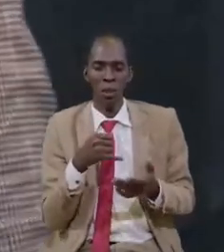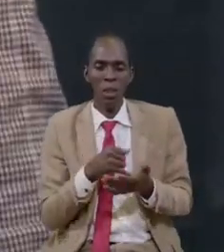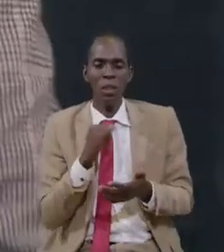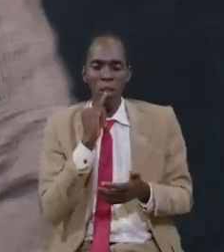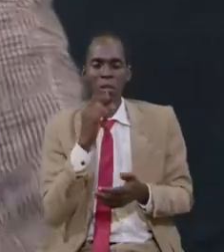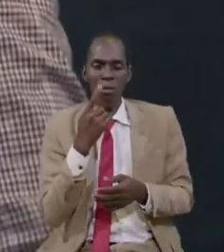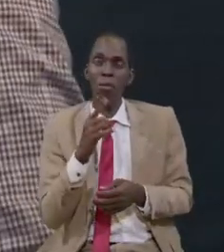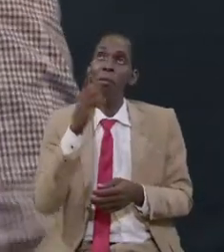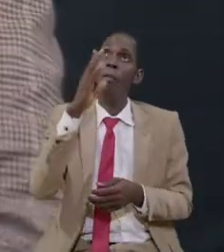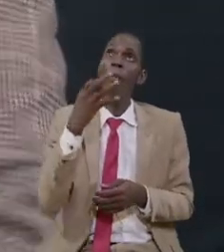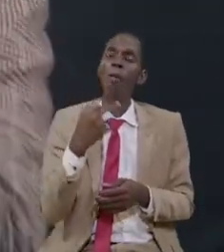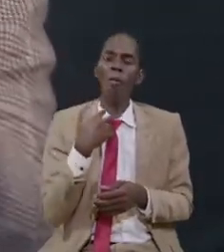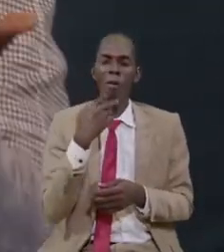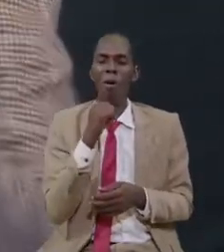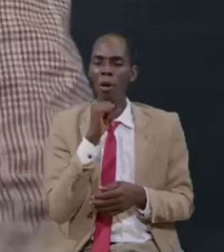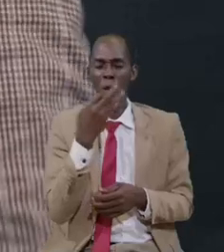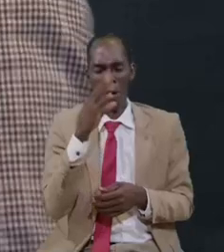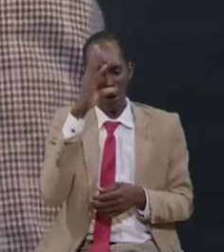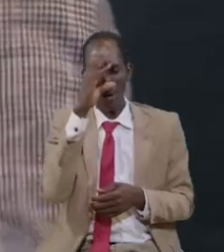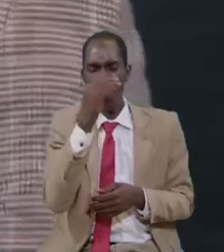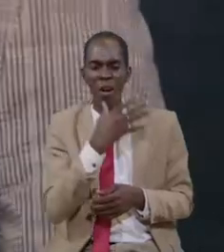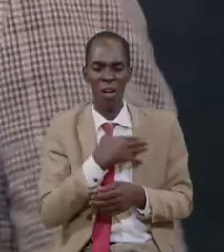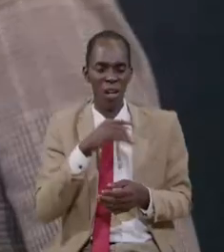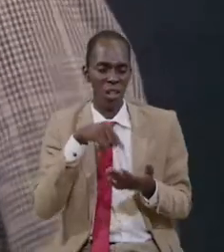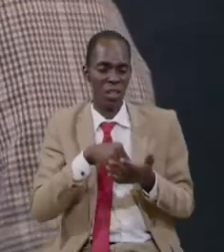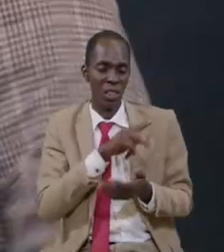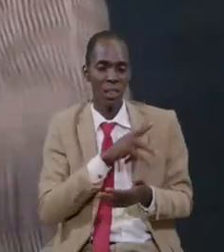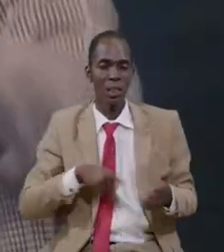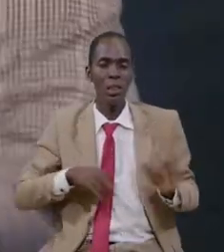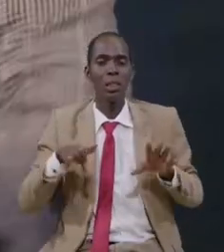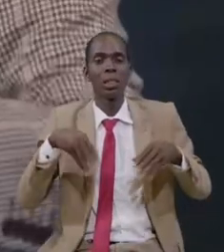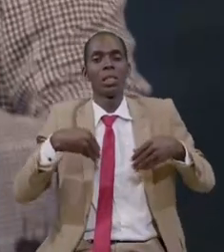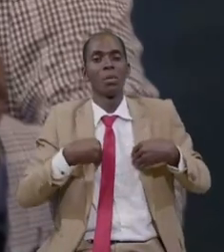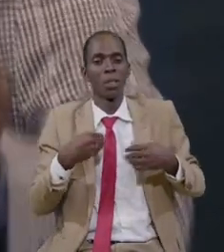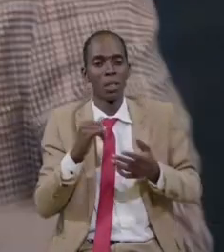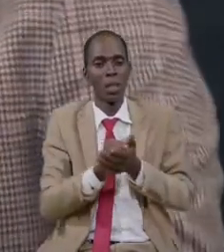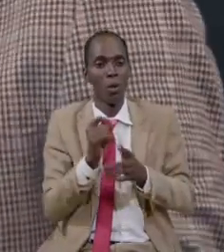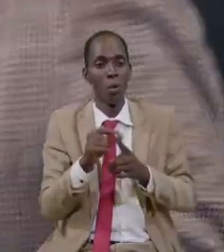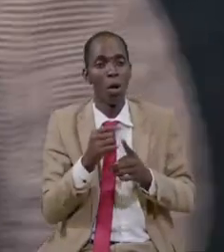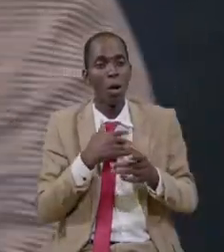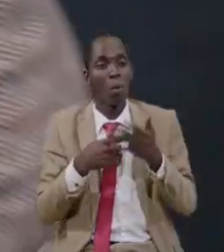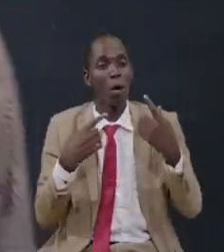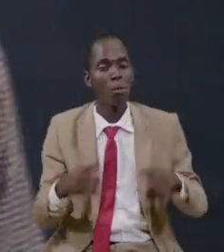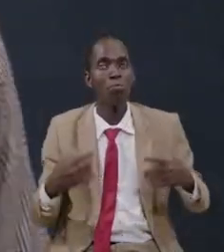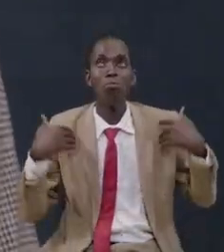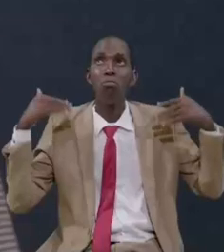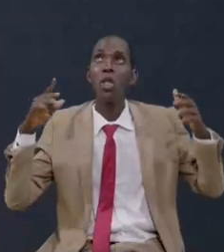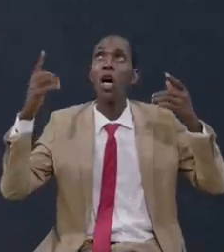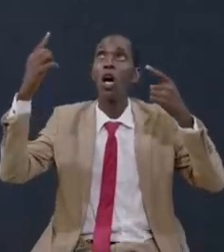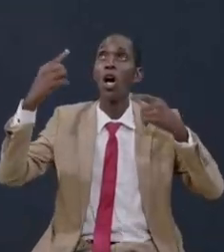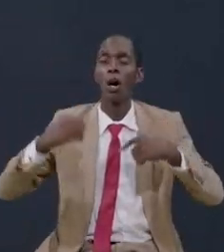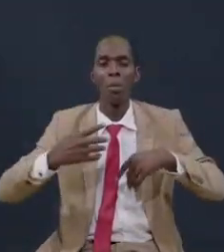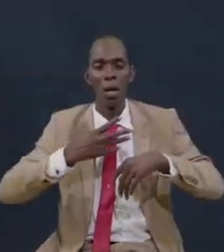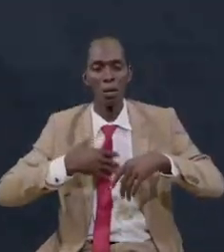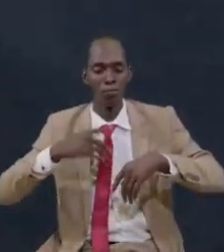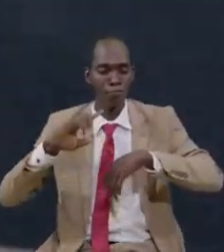non d'un homme. Et il a accepté, c'est le moi. Et un ange est descendu, l'a frappé. Et les